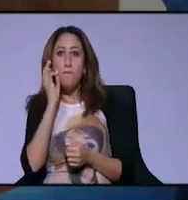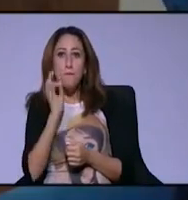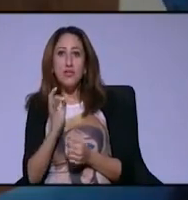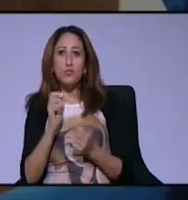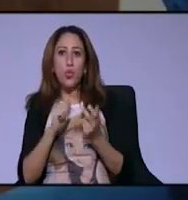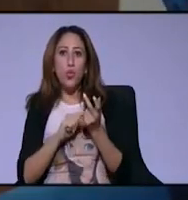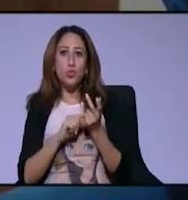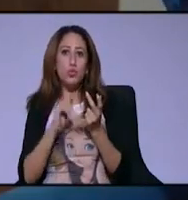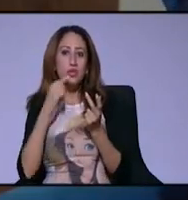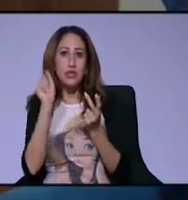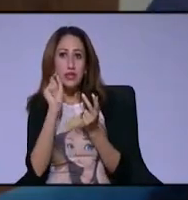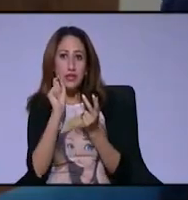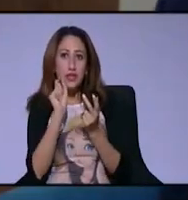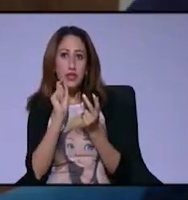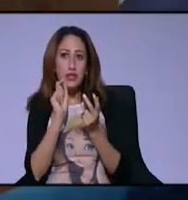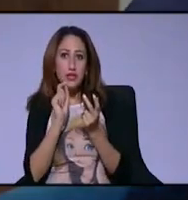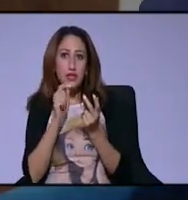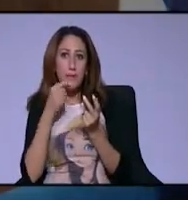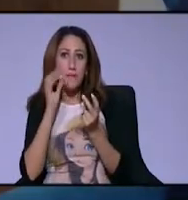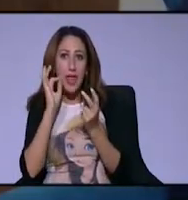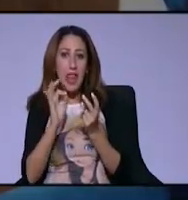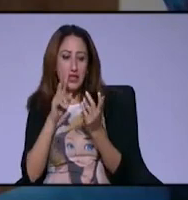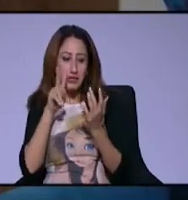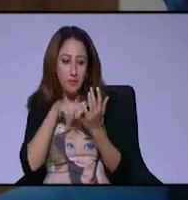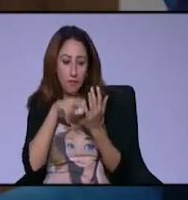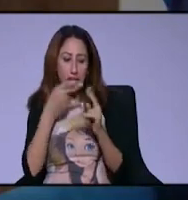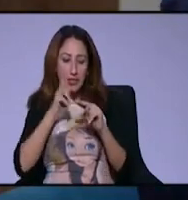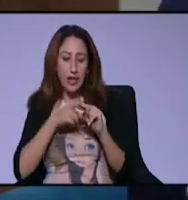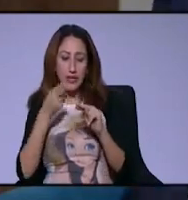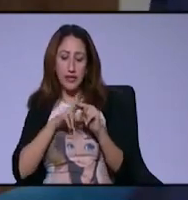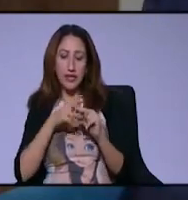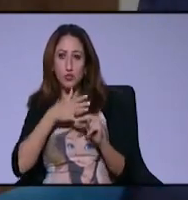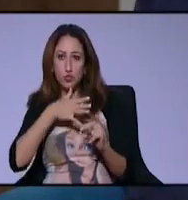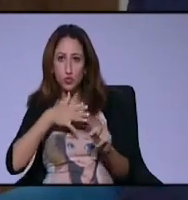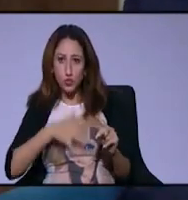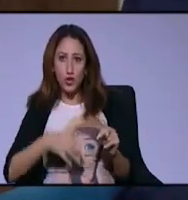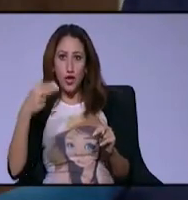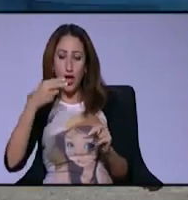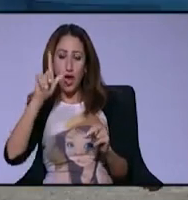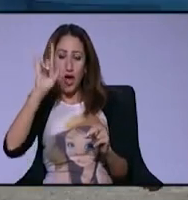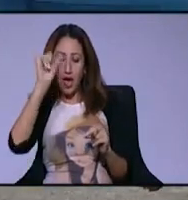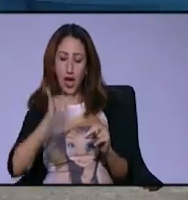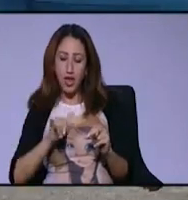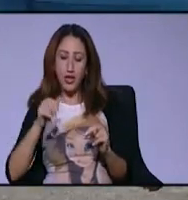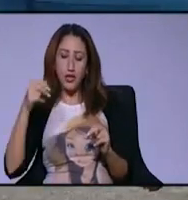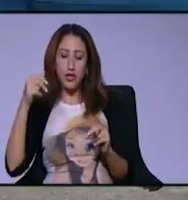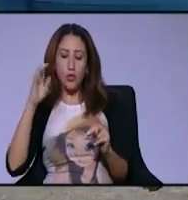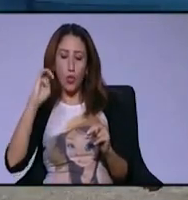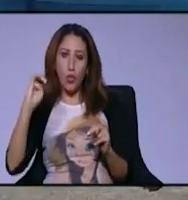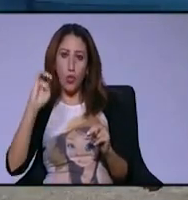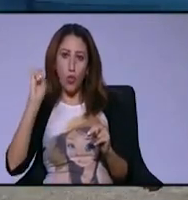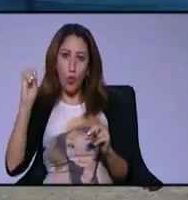جدة جدة، الفاظ يراجعها مع فضيلة الشيخ علي جمعة وفضيلة الشيخ